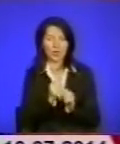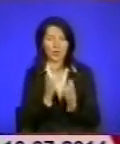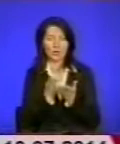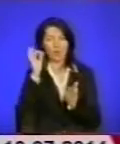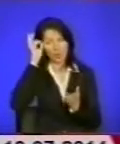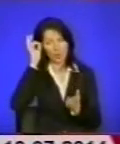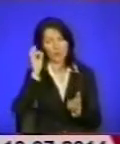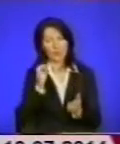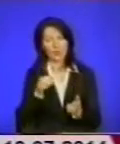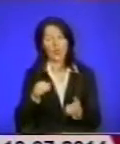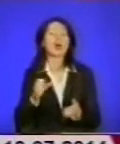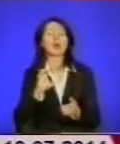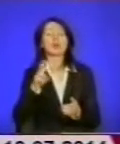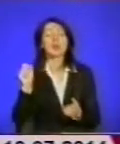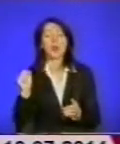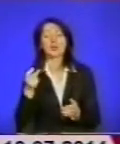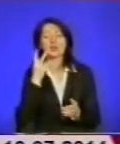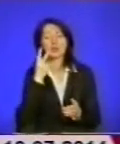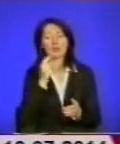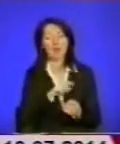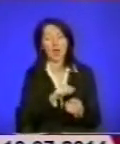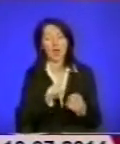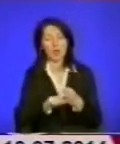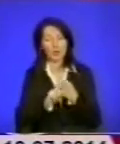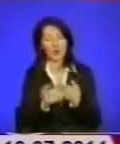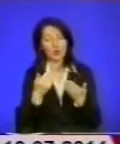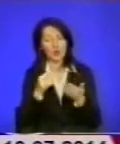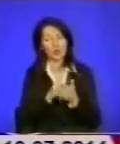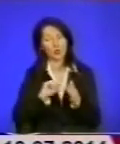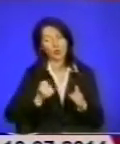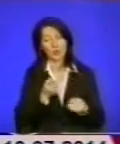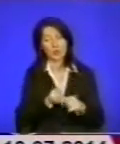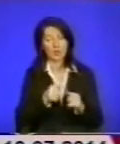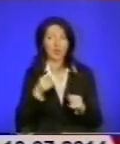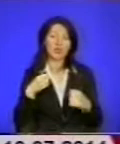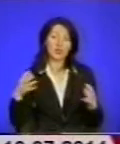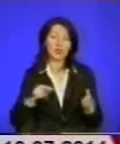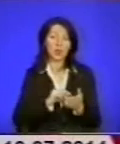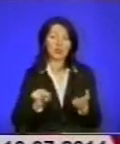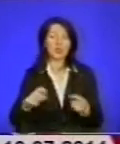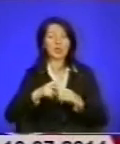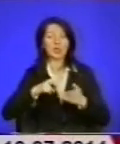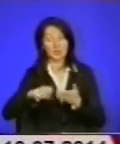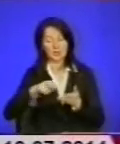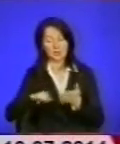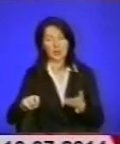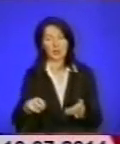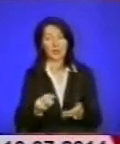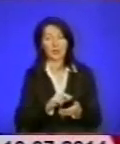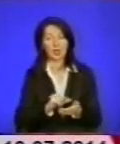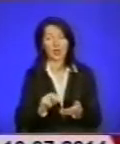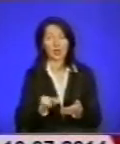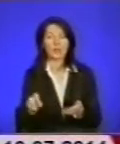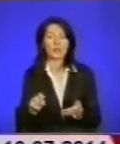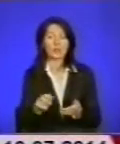друзів, які завжди писали на свята так. Листа. Я не знаю, відкритки. Як то він писав відкритки. І тих відкриток бракує. Ми будемо пам'ятати про